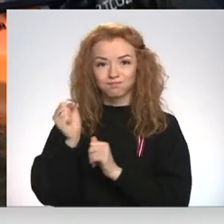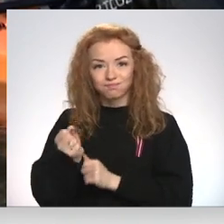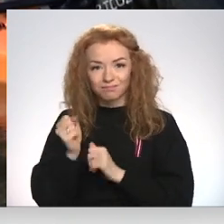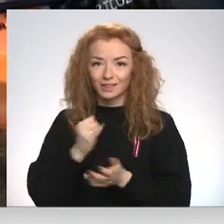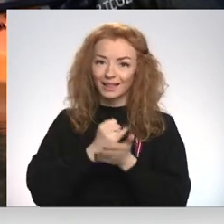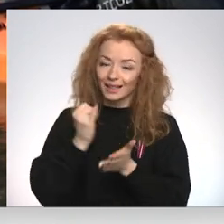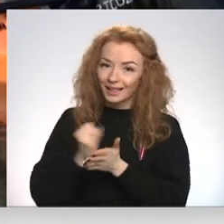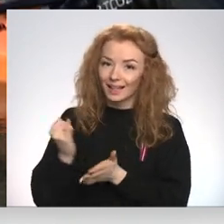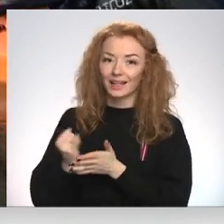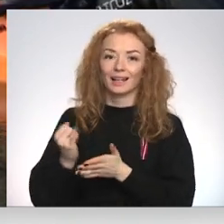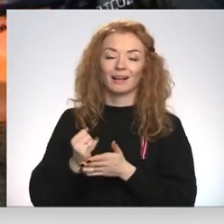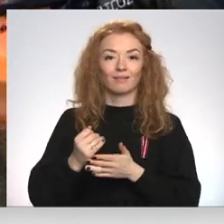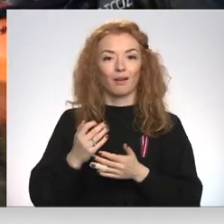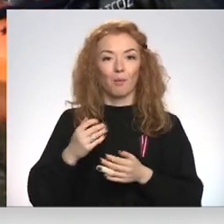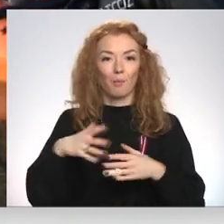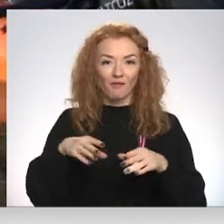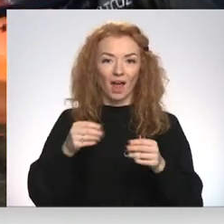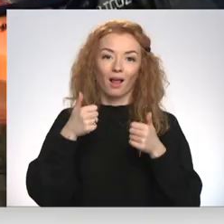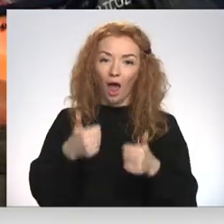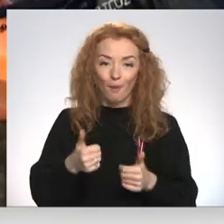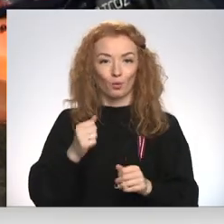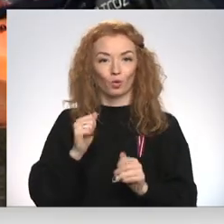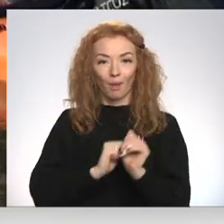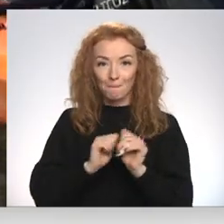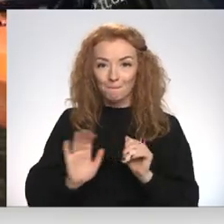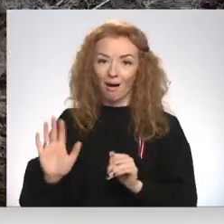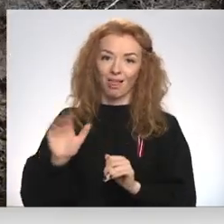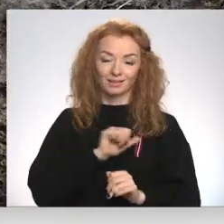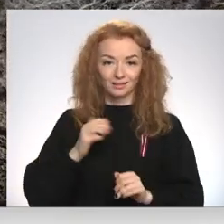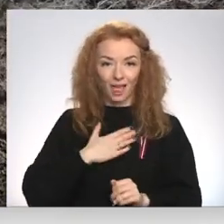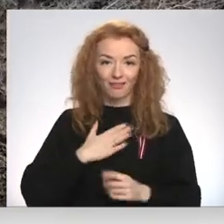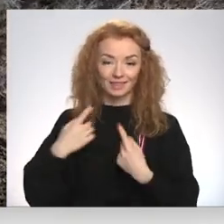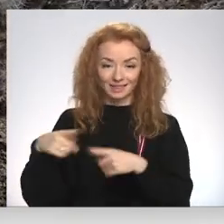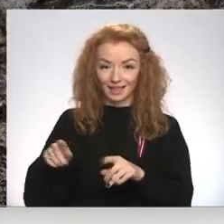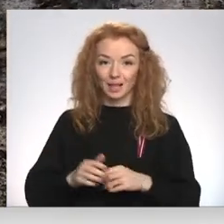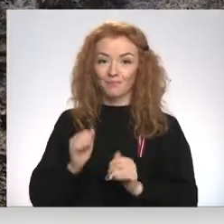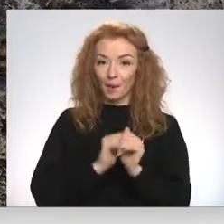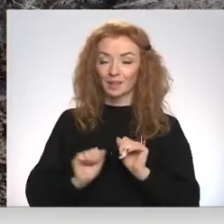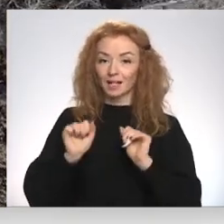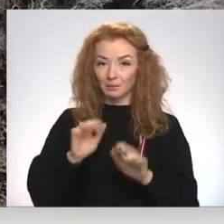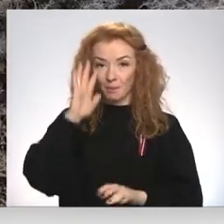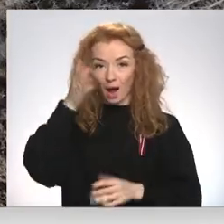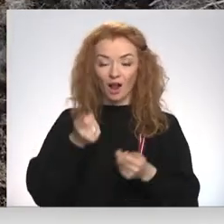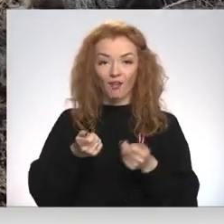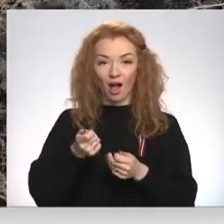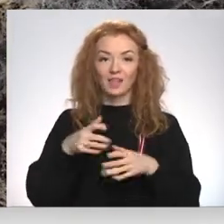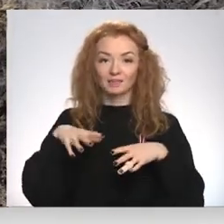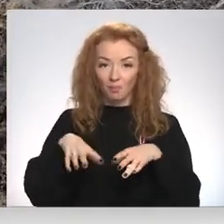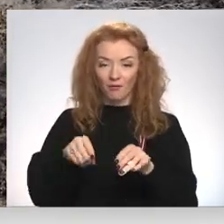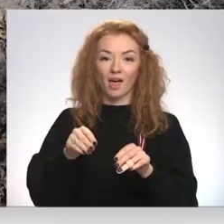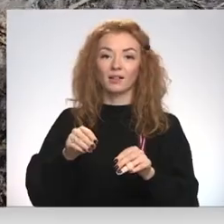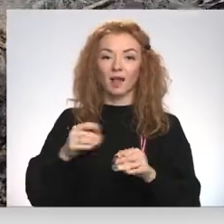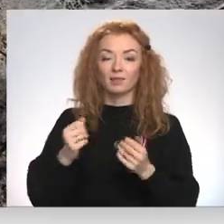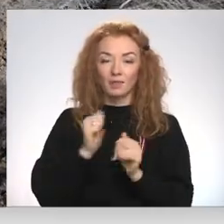arī kaut ko labu izdarot dabai sev. Citiem. Dabas aizsardzības pārvaldes īstenotā plaša dabas